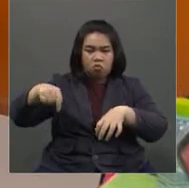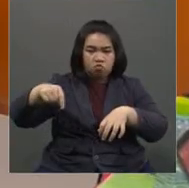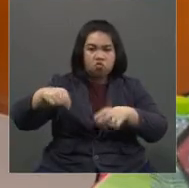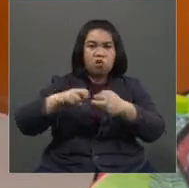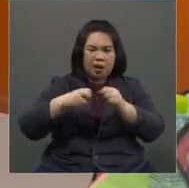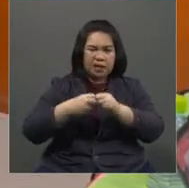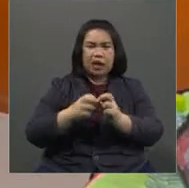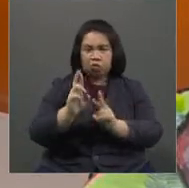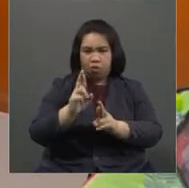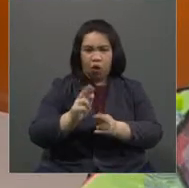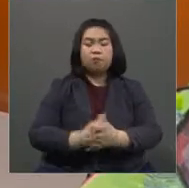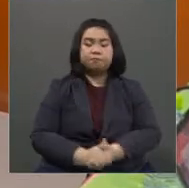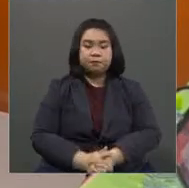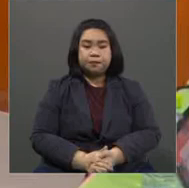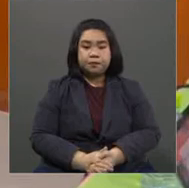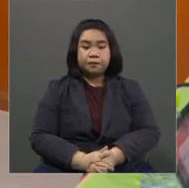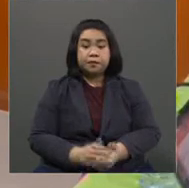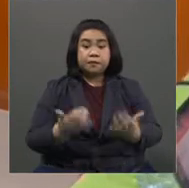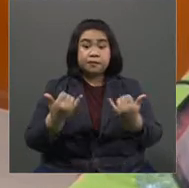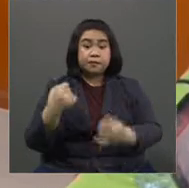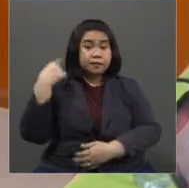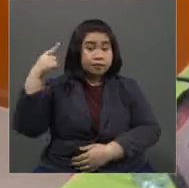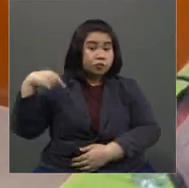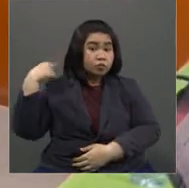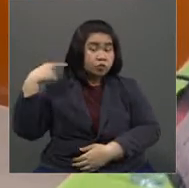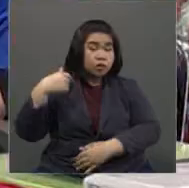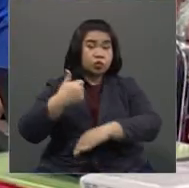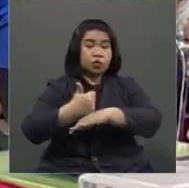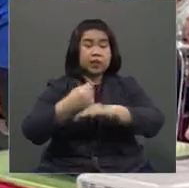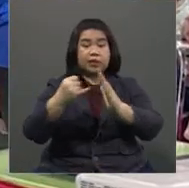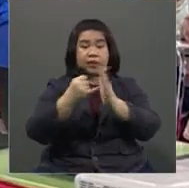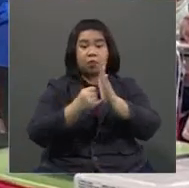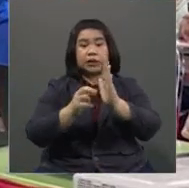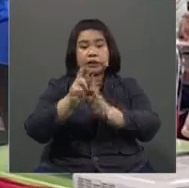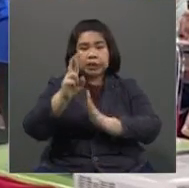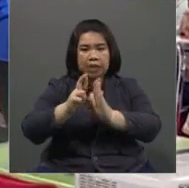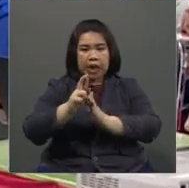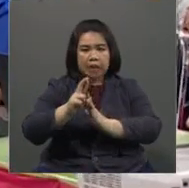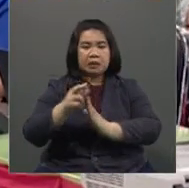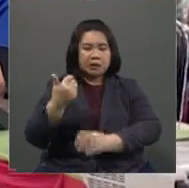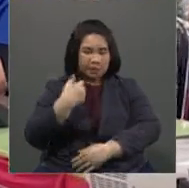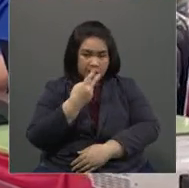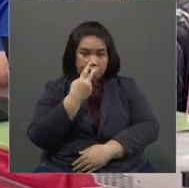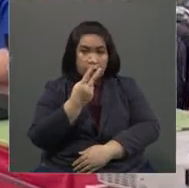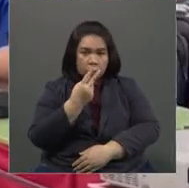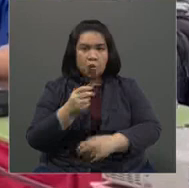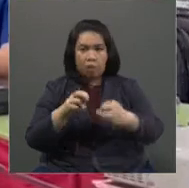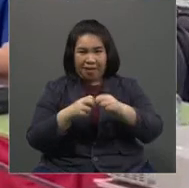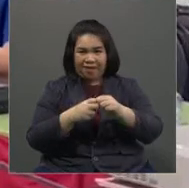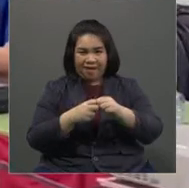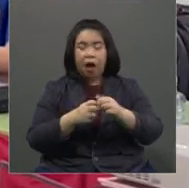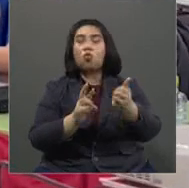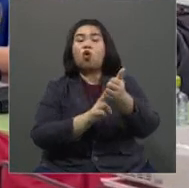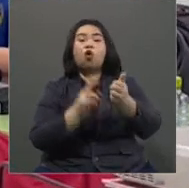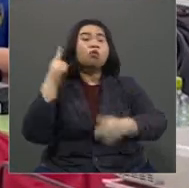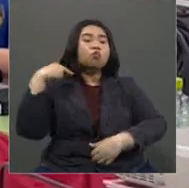ดังกล่าวจำนวนมากทั้งนี้นานสุภาพันธ์มั่นเจริญผู้ว่าราชการจังหวัดเชียงรายลงพื้นที่รองผู้ว่าราชการ